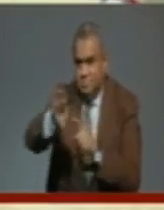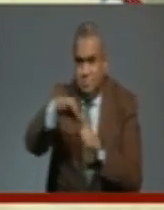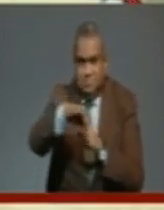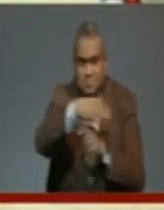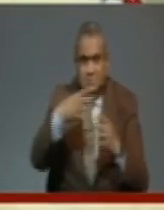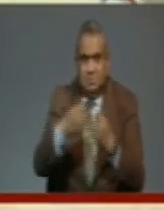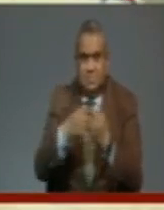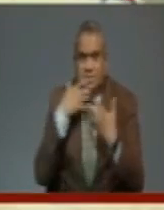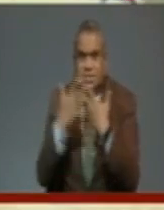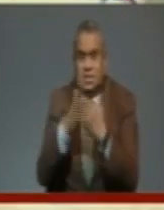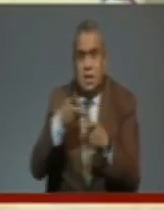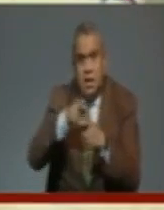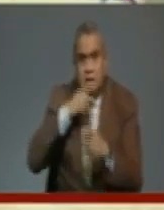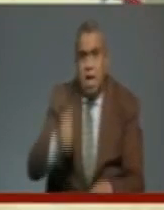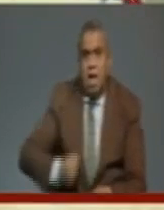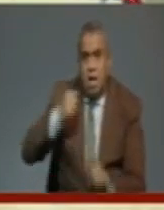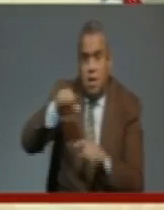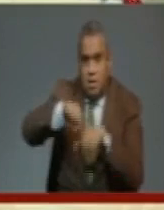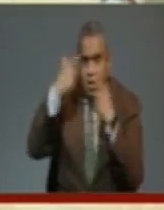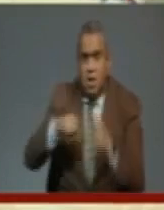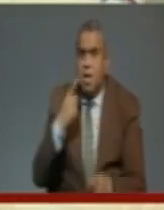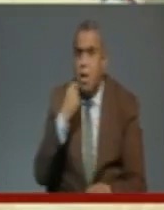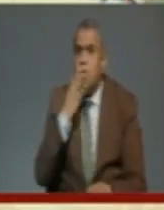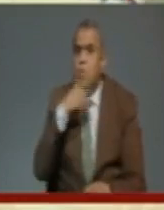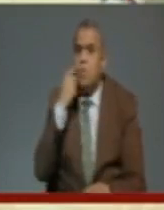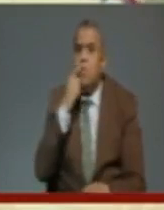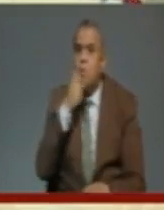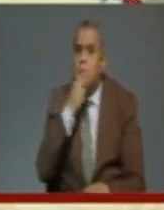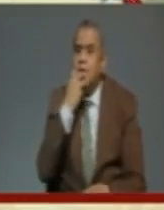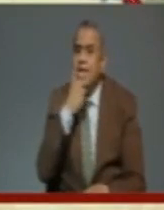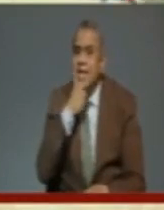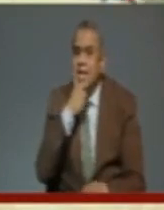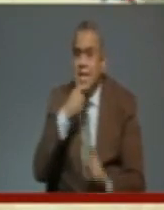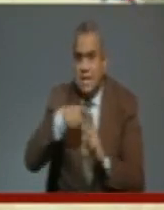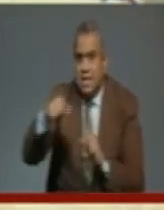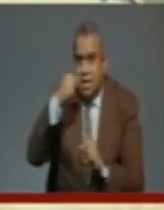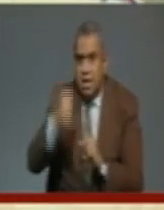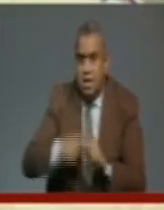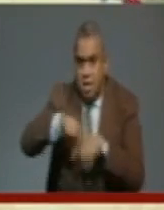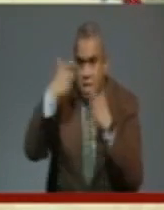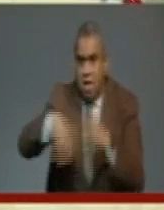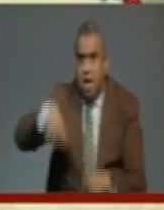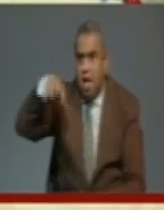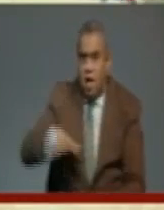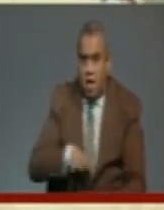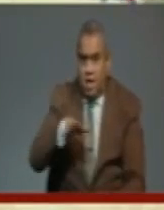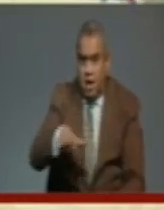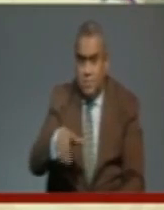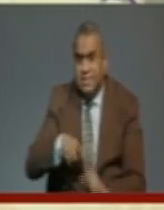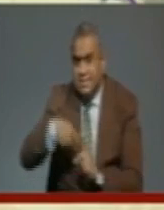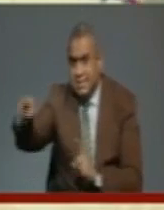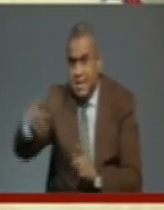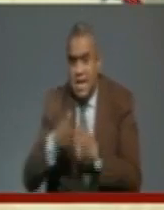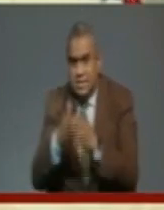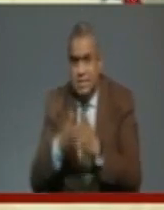بخط سكك حديدية من منطقة الروبيكي إلى خط سكك حديد القاهرة السويس ليصل إلى ميناء